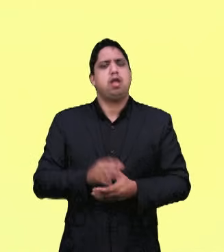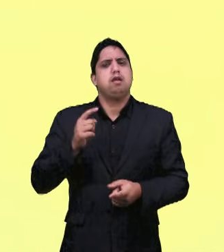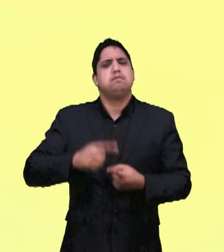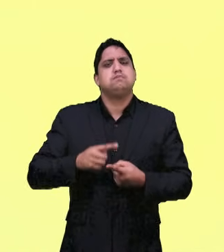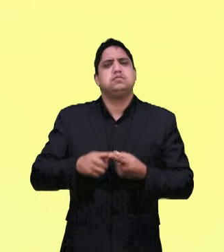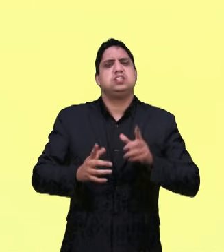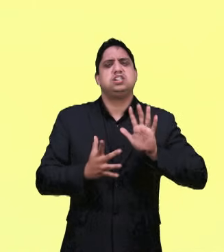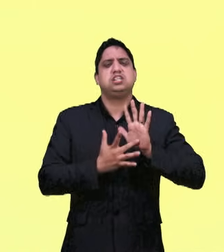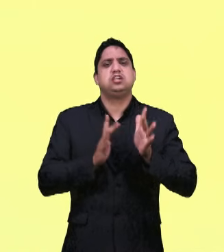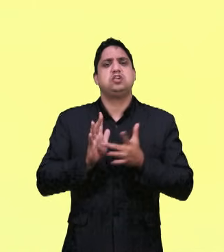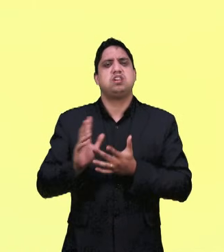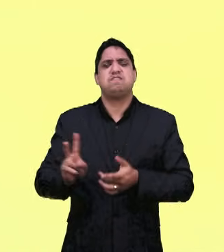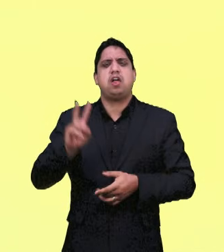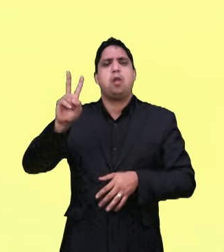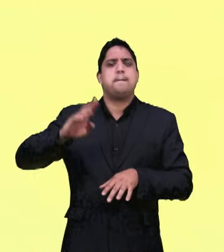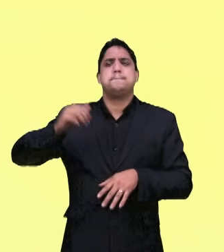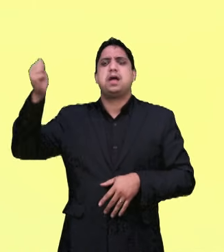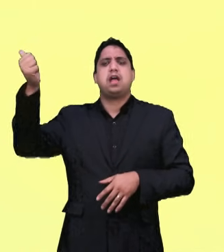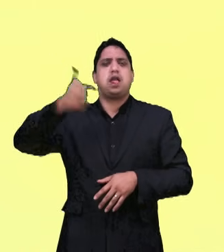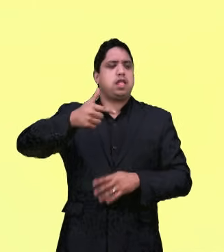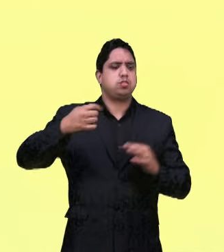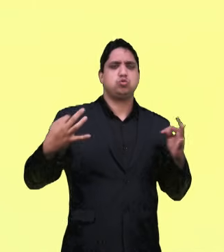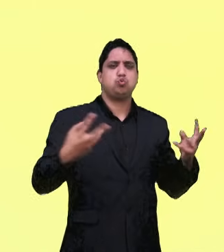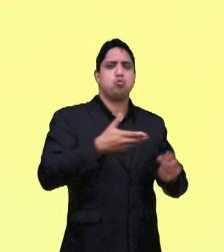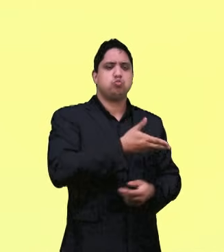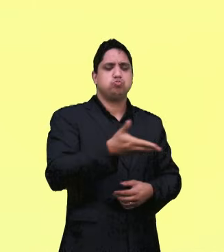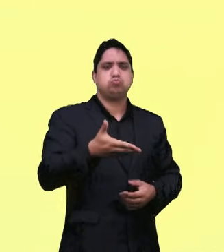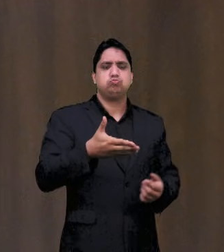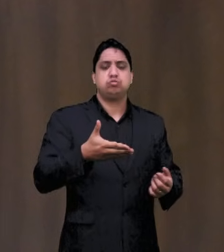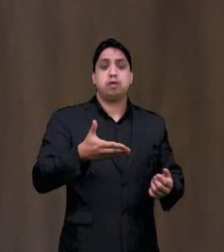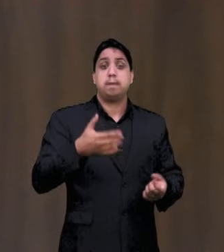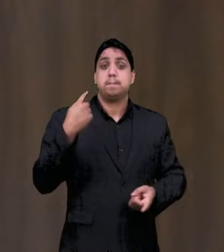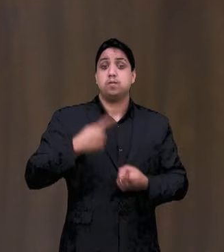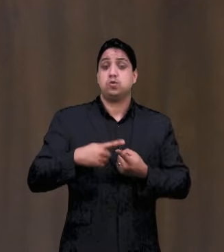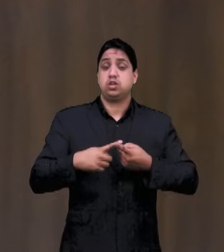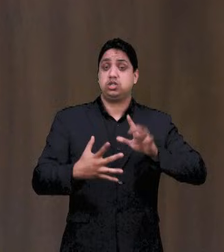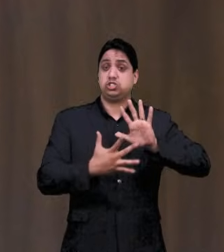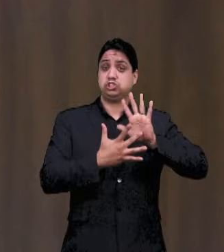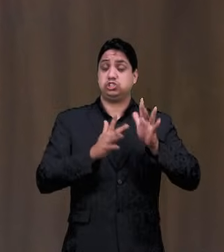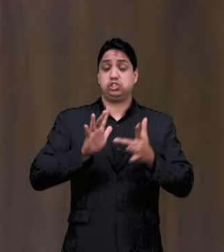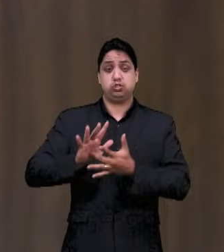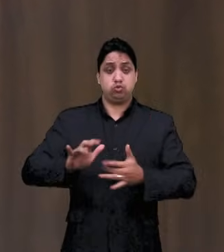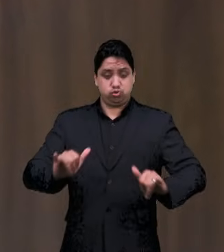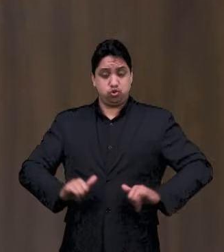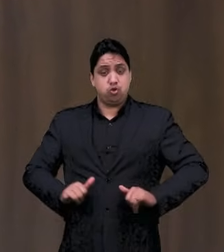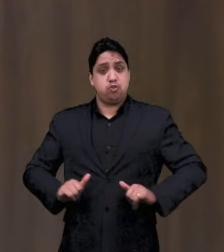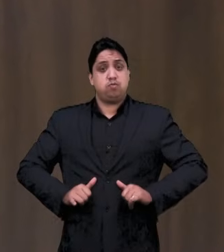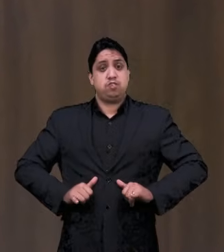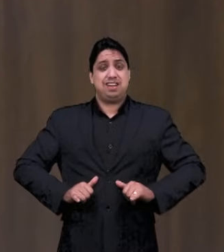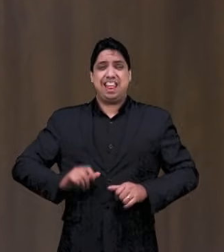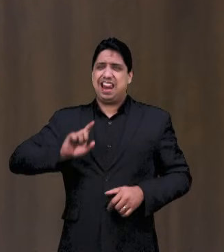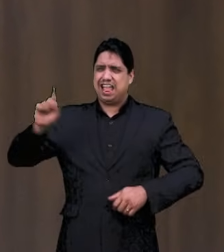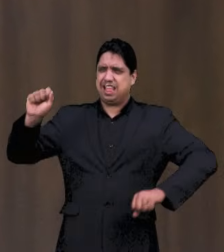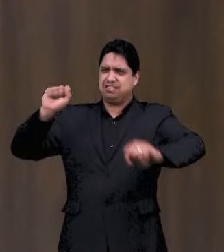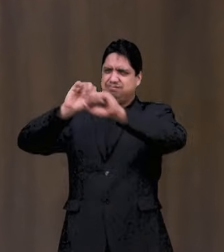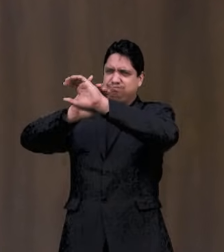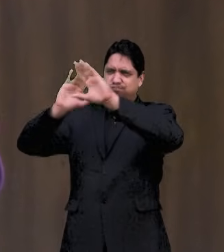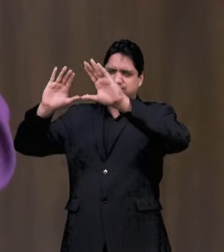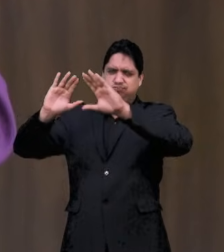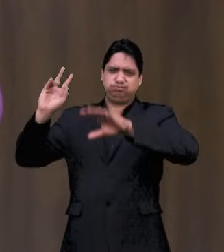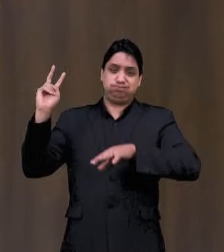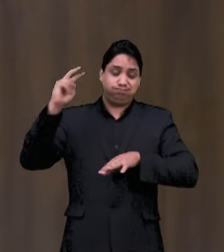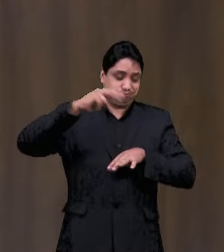Pourquoi Jésus a plus de valeur que tout dans cette vie? Parce que Jésus, il a souffert pour nous. Il est descendu de